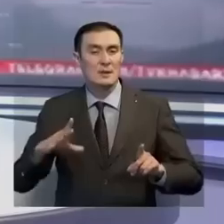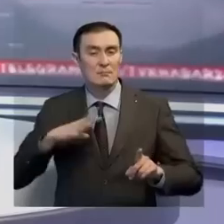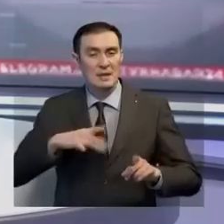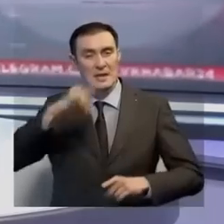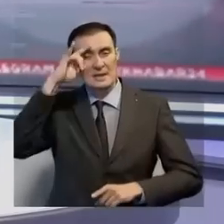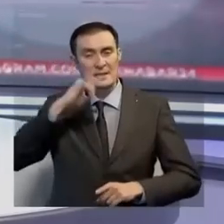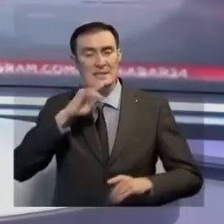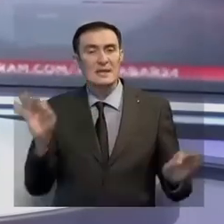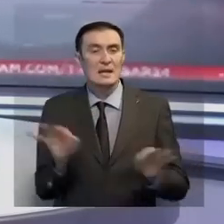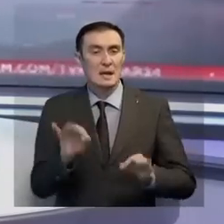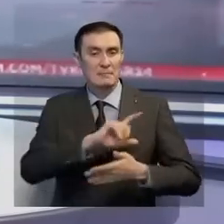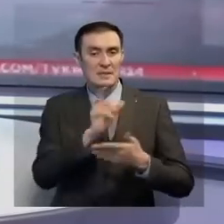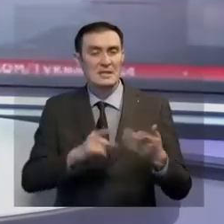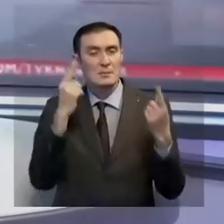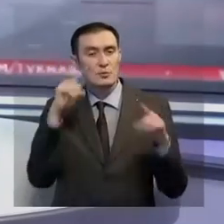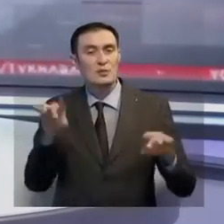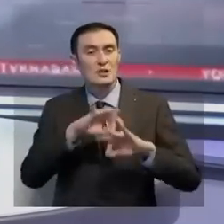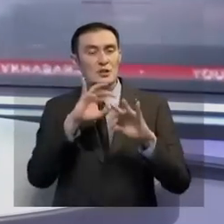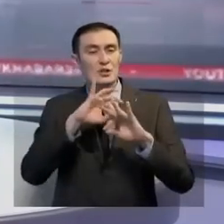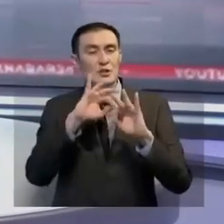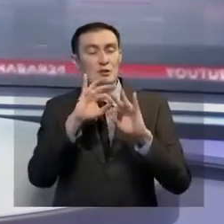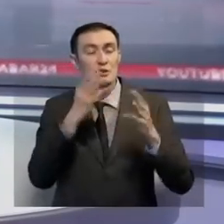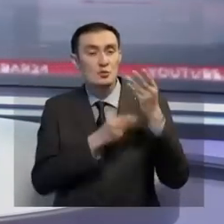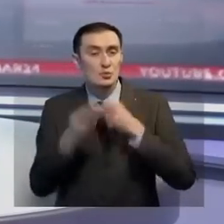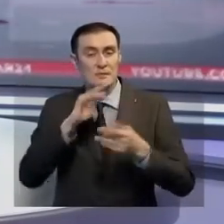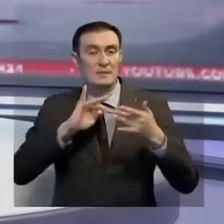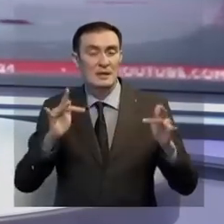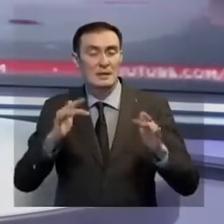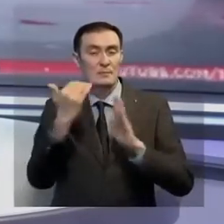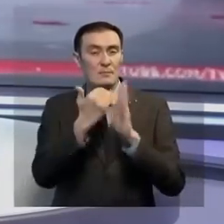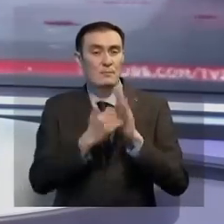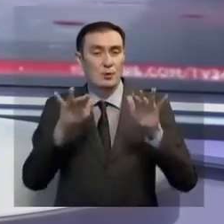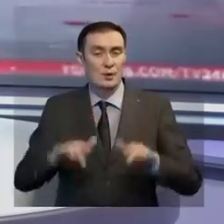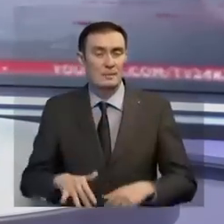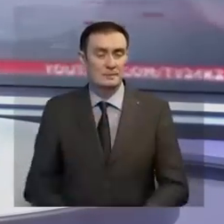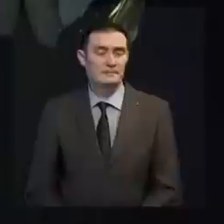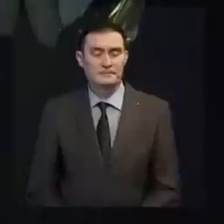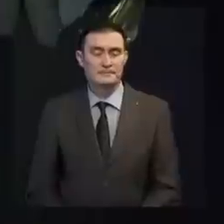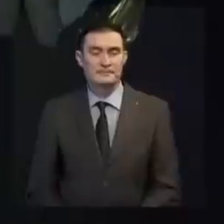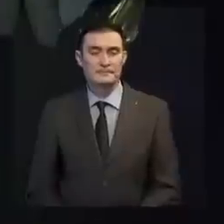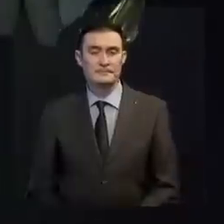стали казахские композиции, придуманные искусственным интеллектом. Гафу Али расскажет подробнее.